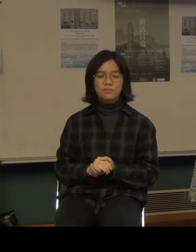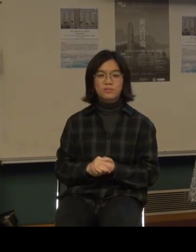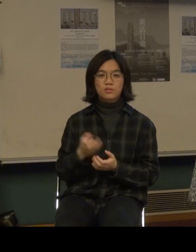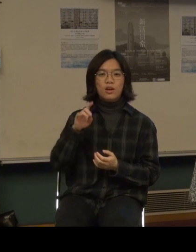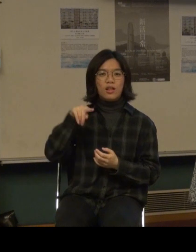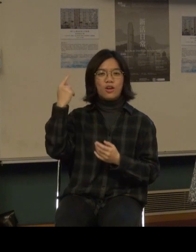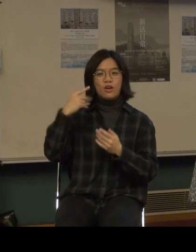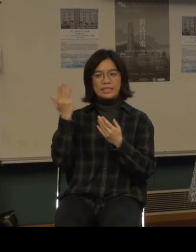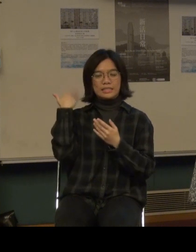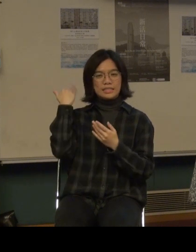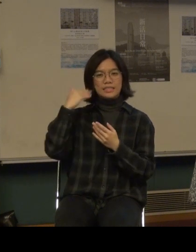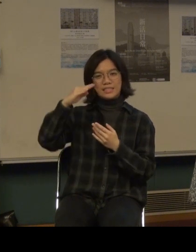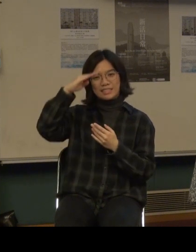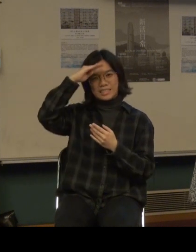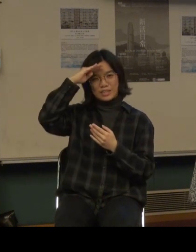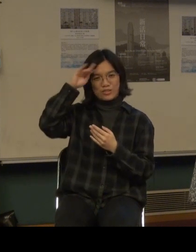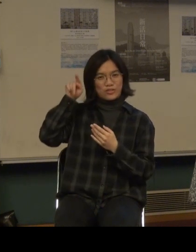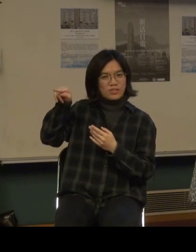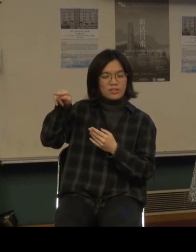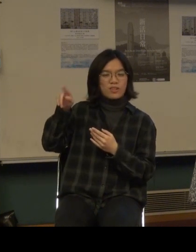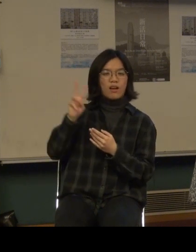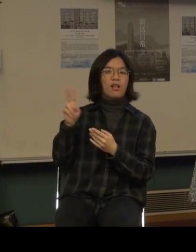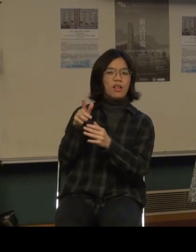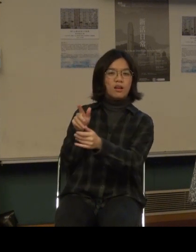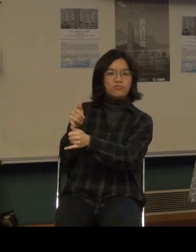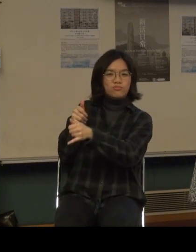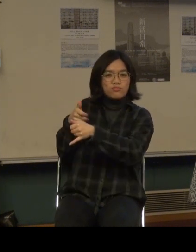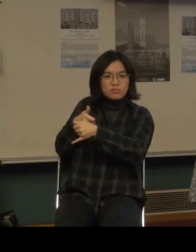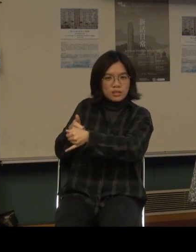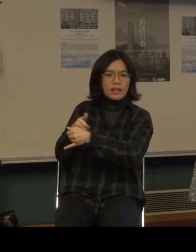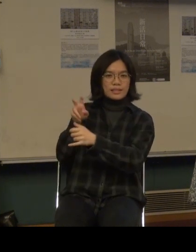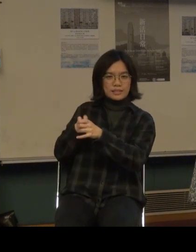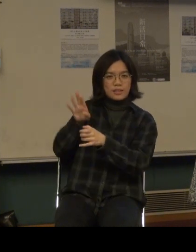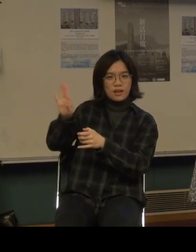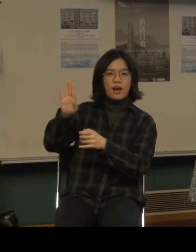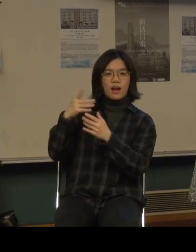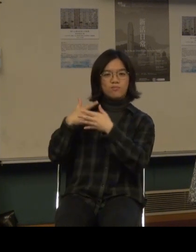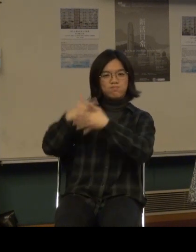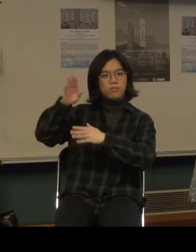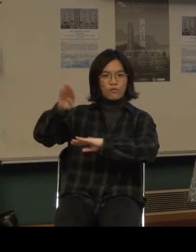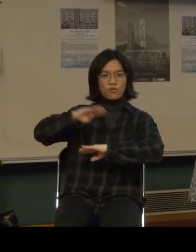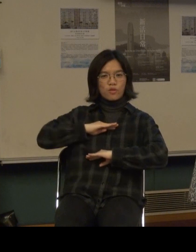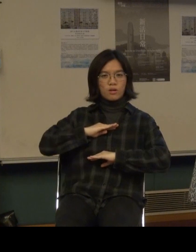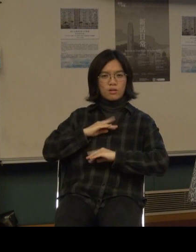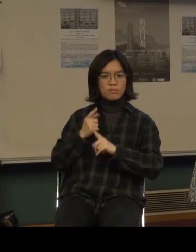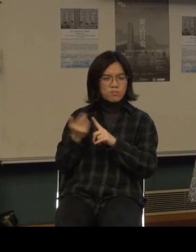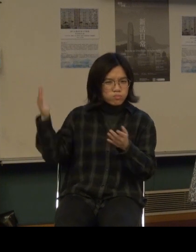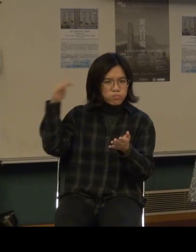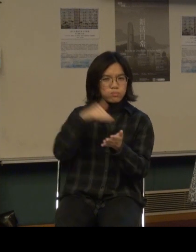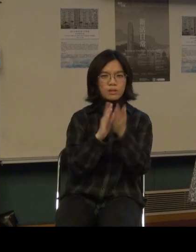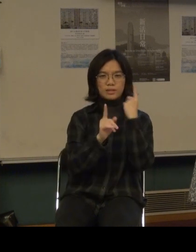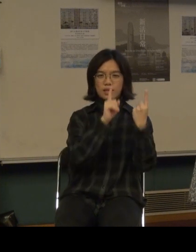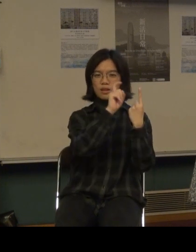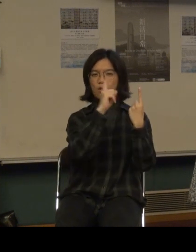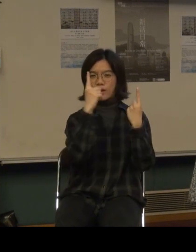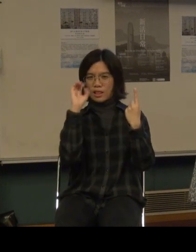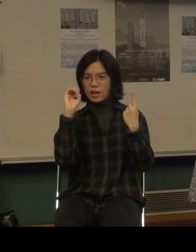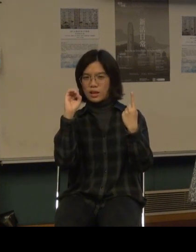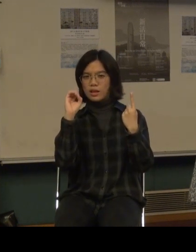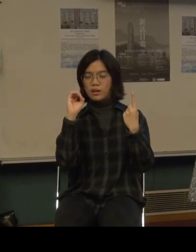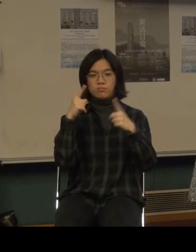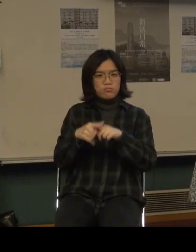一個西式嘅建築嘅。呢種西式嘅建築咧，其實一直去到1910年代咧，我哋都仲係起緊呢啲咁樣